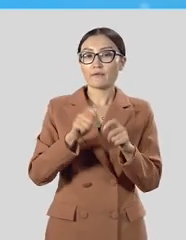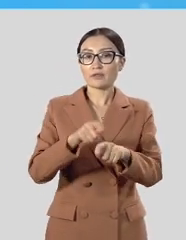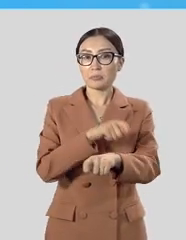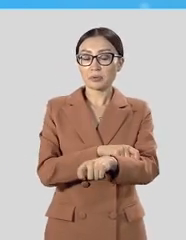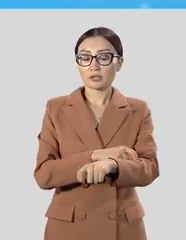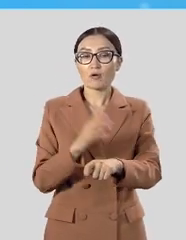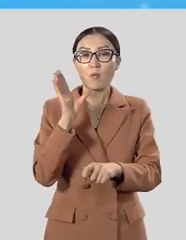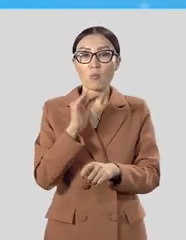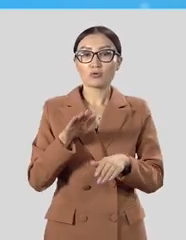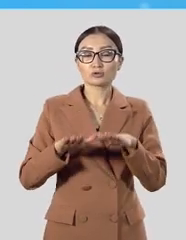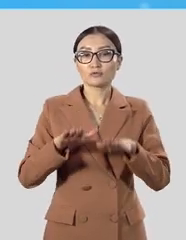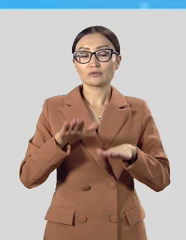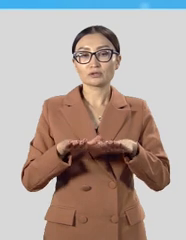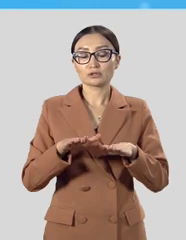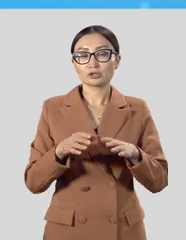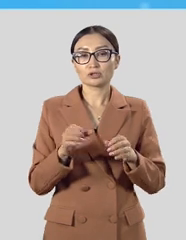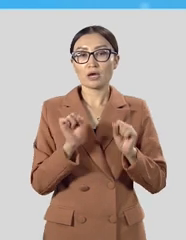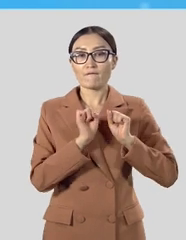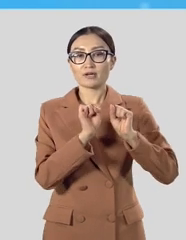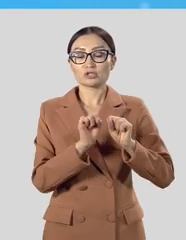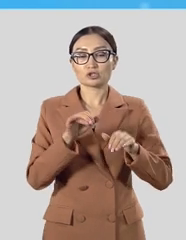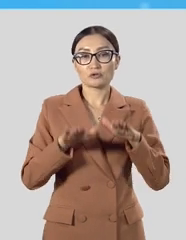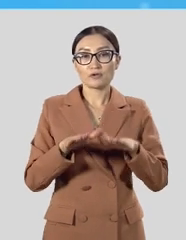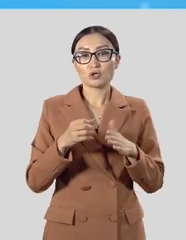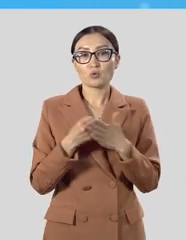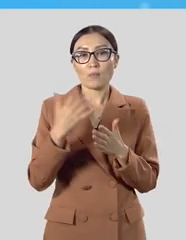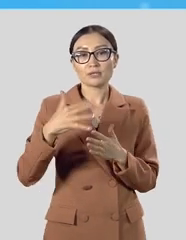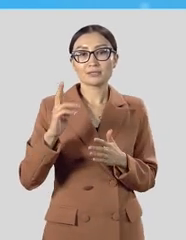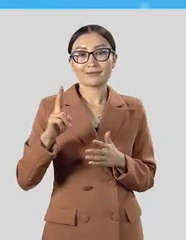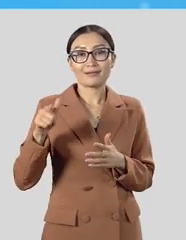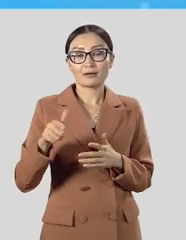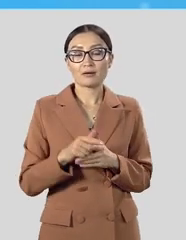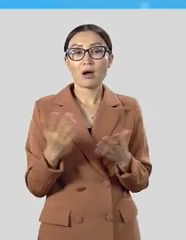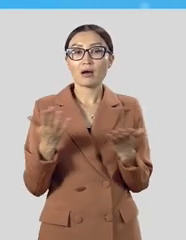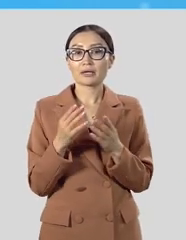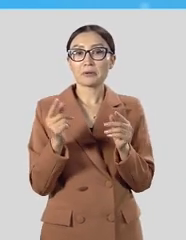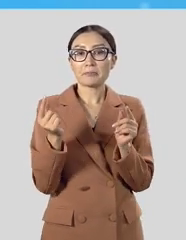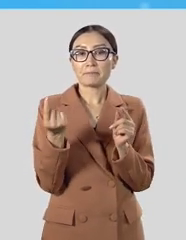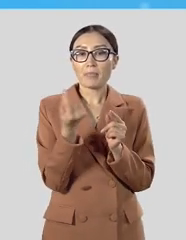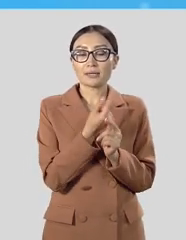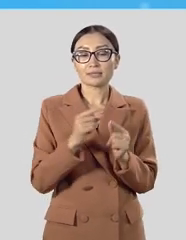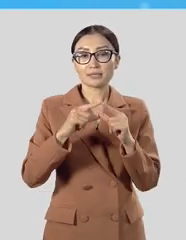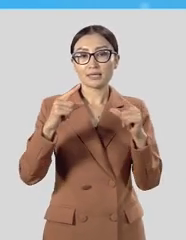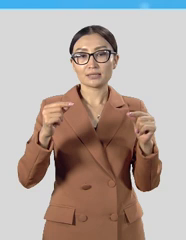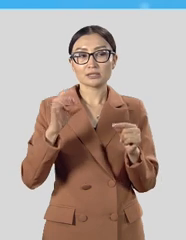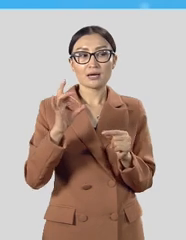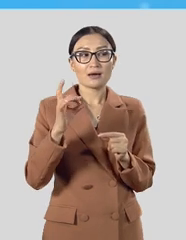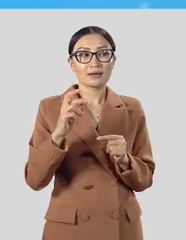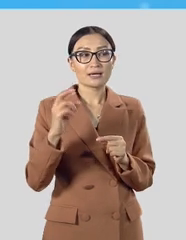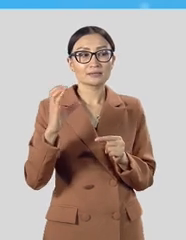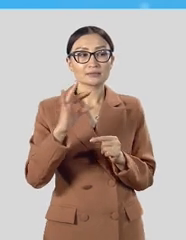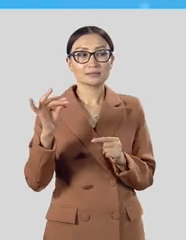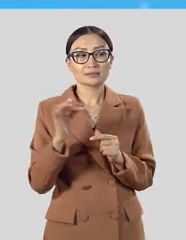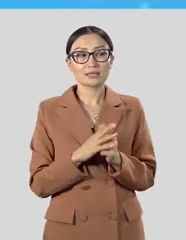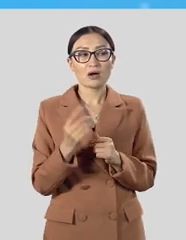вес до 50 килограммов. Обратите внимание, какие маленькие листья у ряски. Представители рода